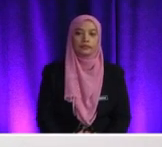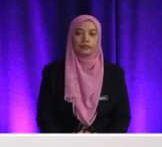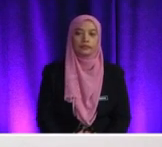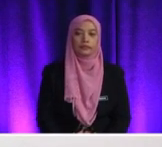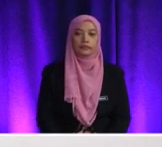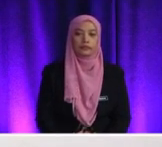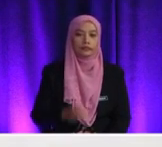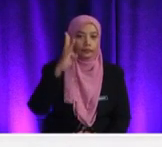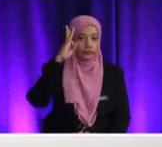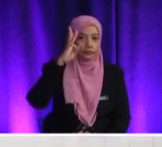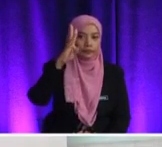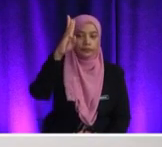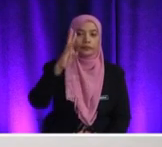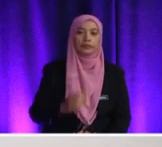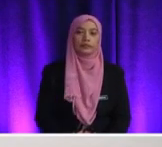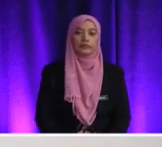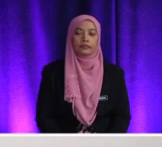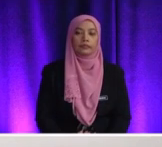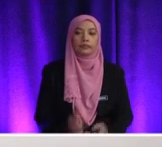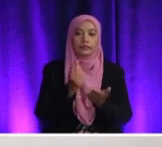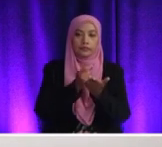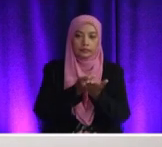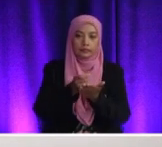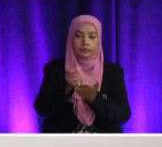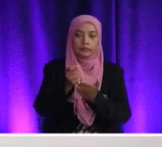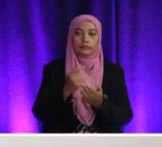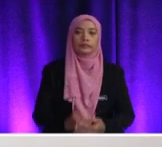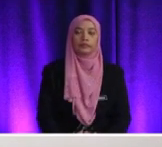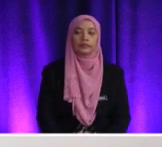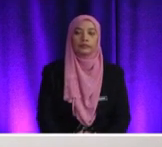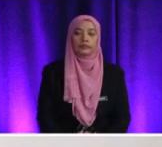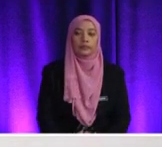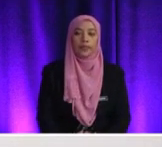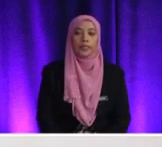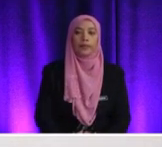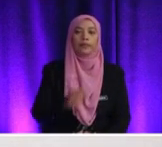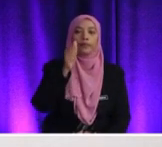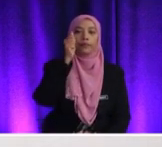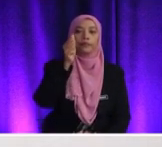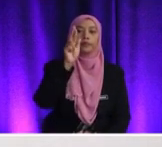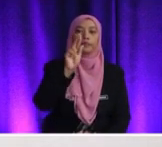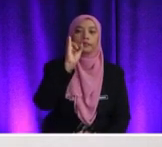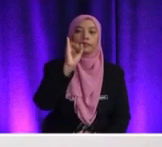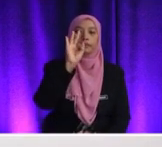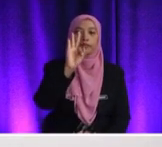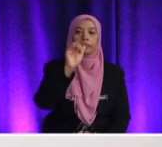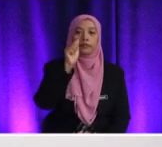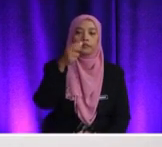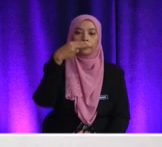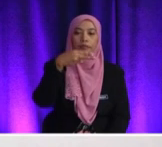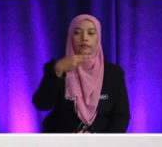Hai DC terus ojek terusnya azab lahir hantu Arif akan saya